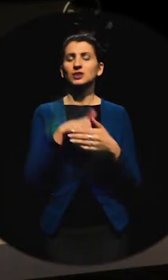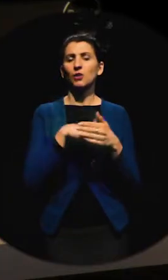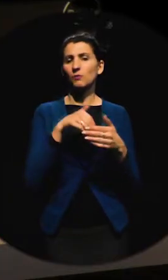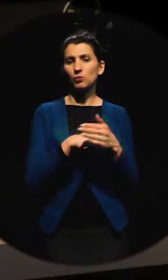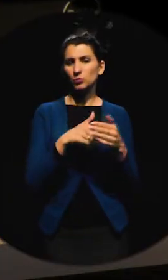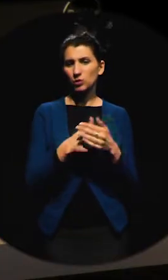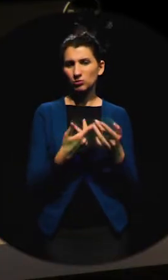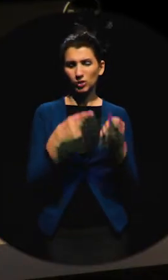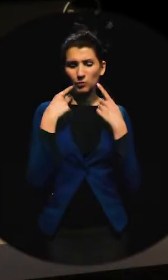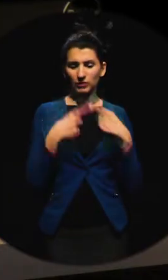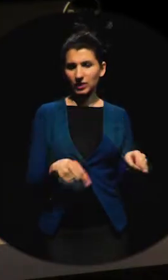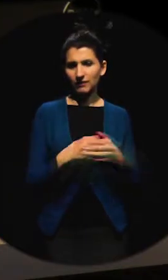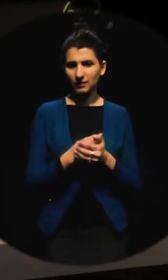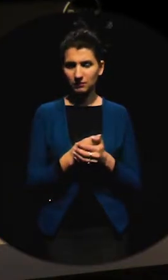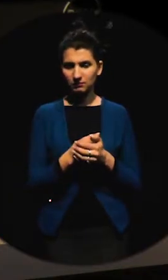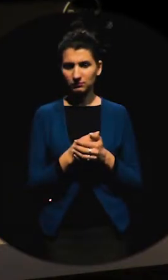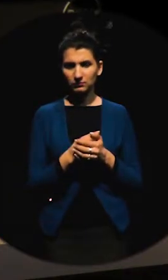zachowują się w sposób nieodpowiedzialny,